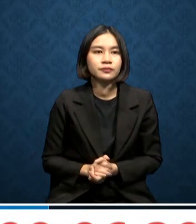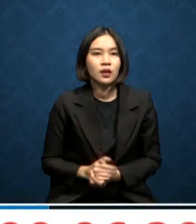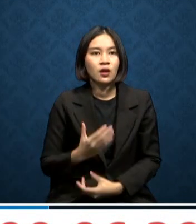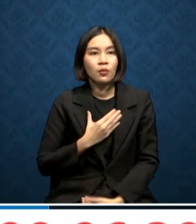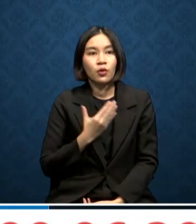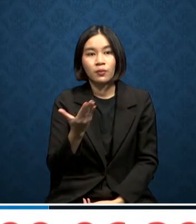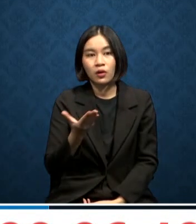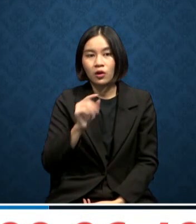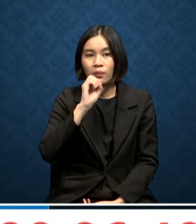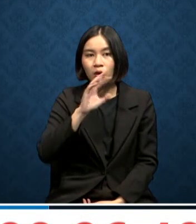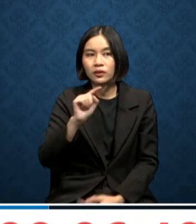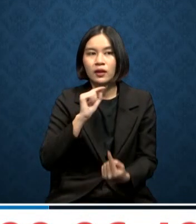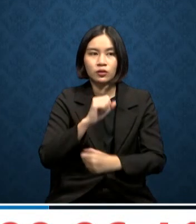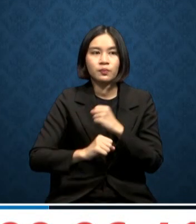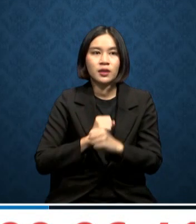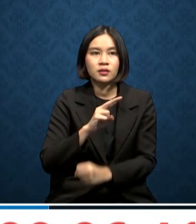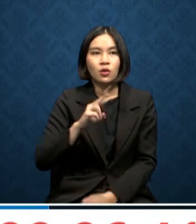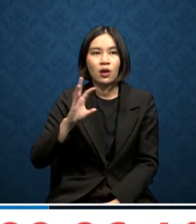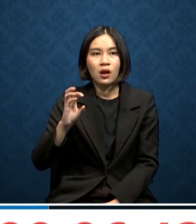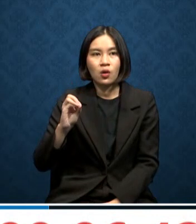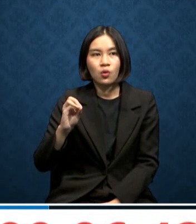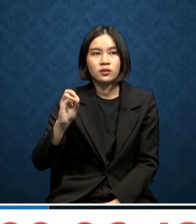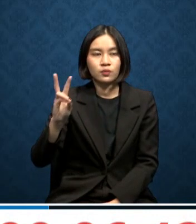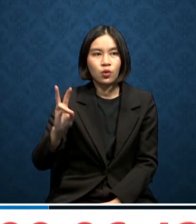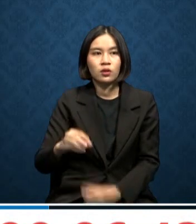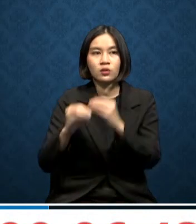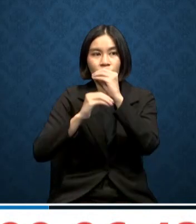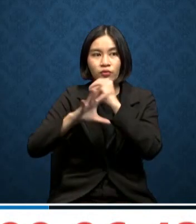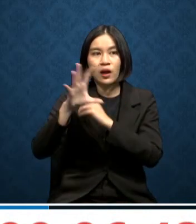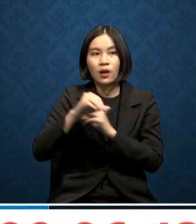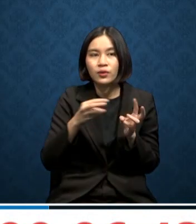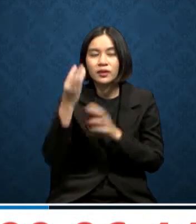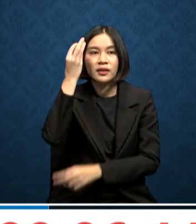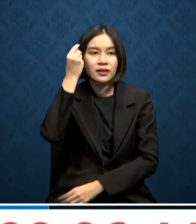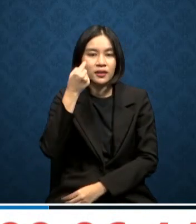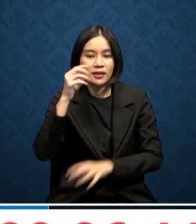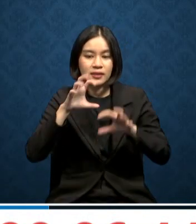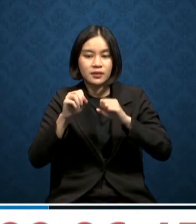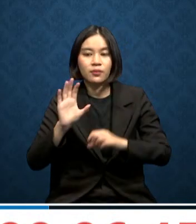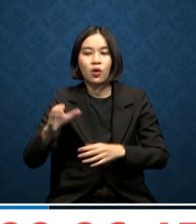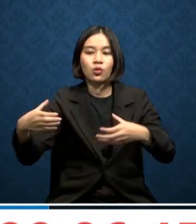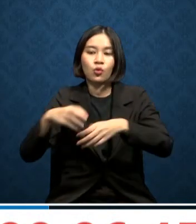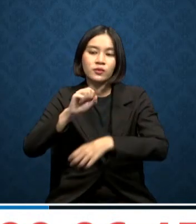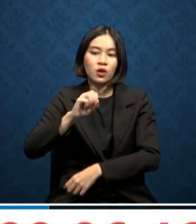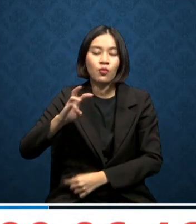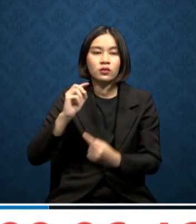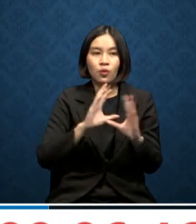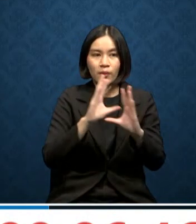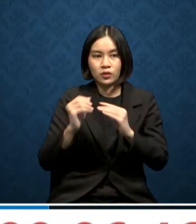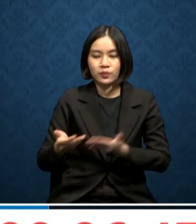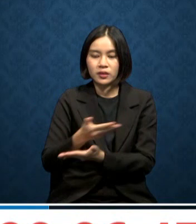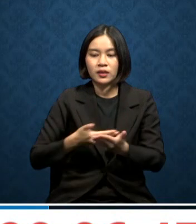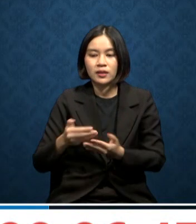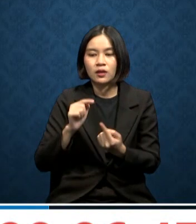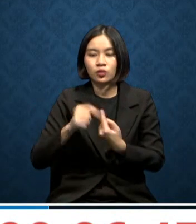กัผมขอเรีนว่าในปี 2016 สำนังานก.ส.ช.้นำข้อคิดและขอสัเกตของวิทธษฐาในคราวการมาจมพิญญาล